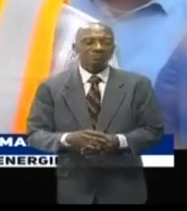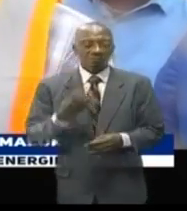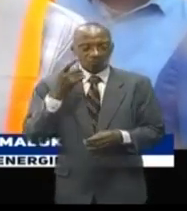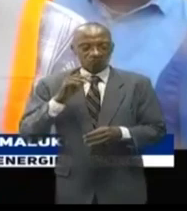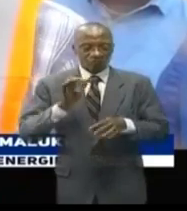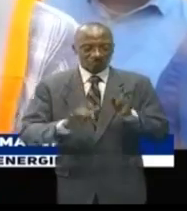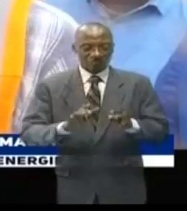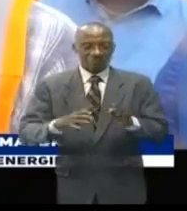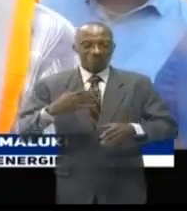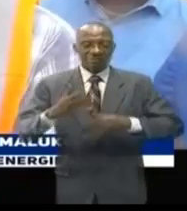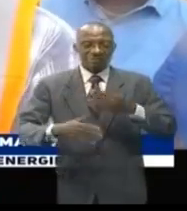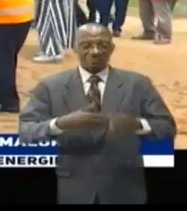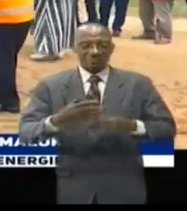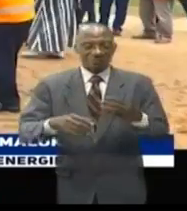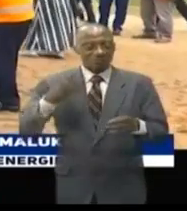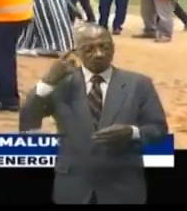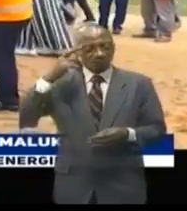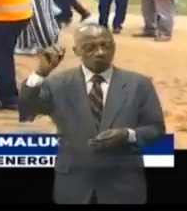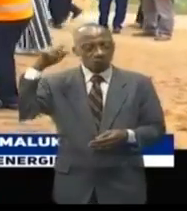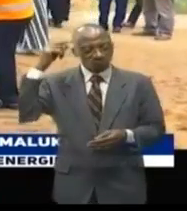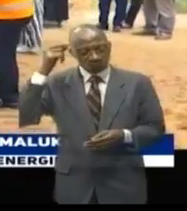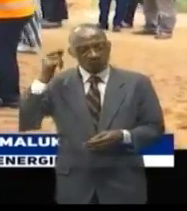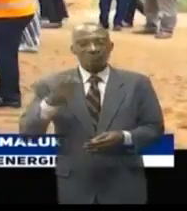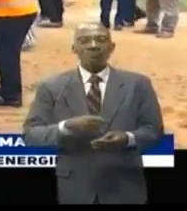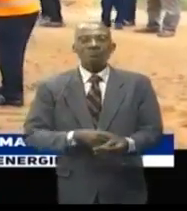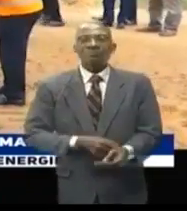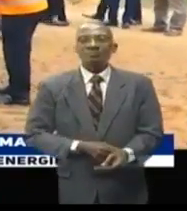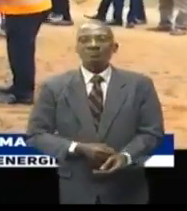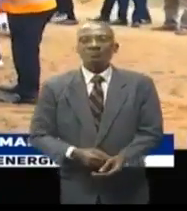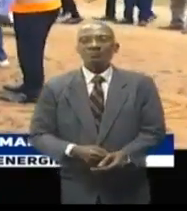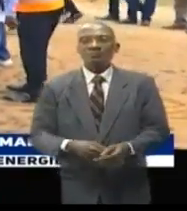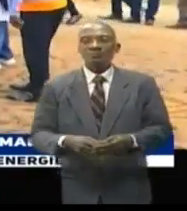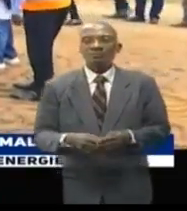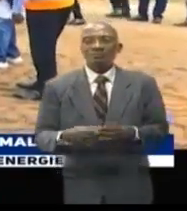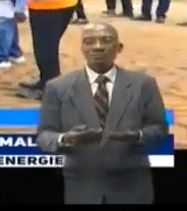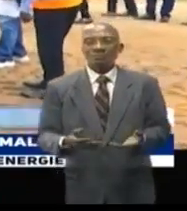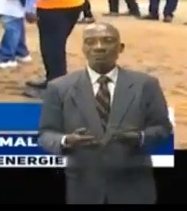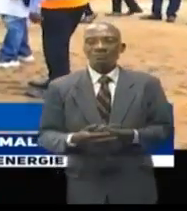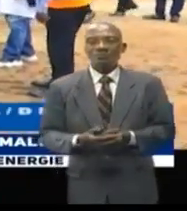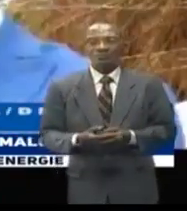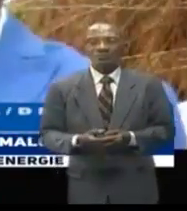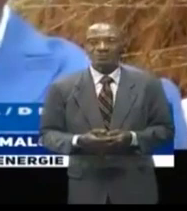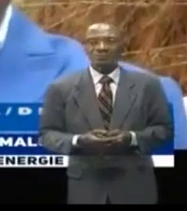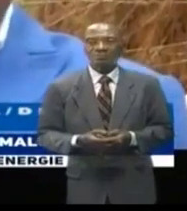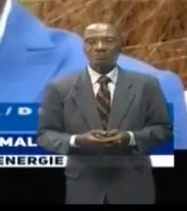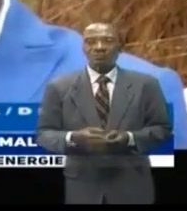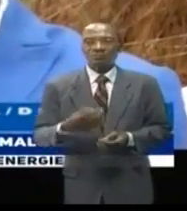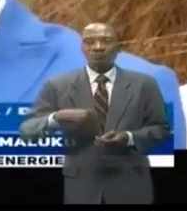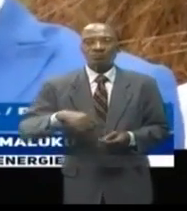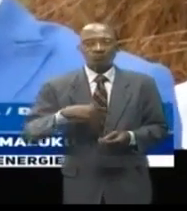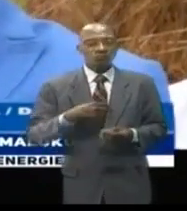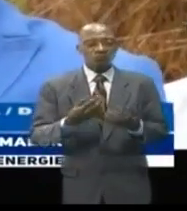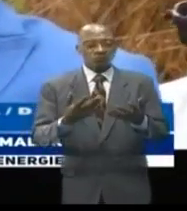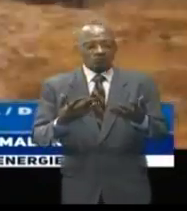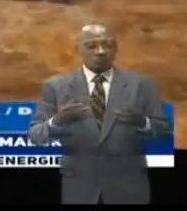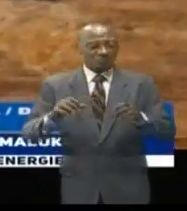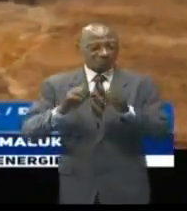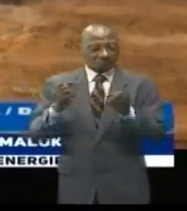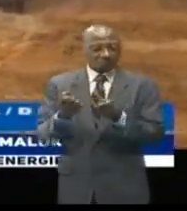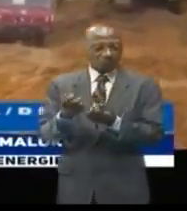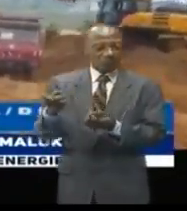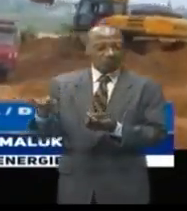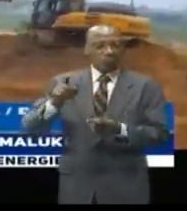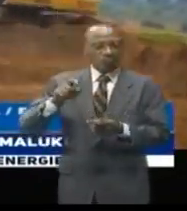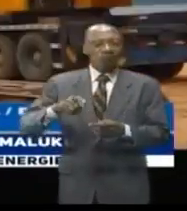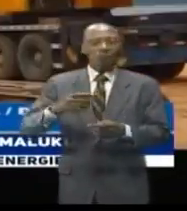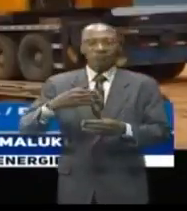Secrétariat Exécutif du gouvernement nous avons tent bon succès d'avoir la version des faits de l'entreprise support SARL qui est